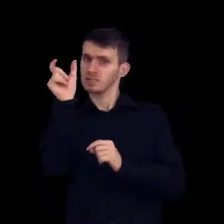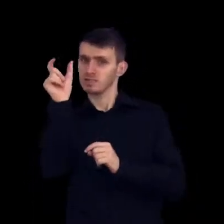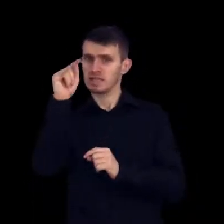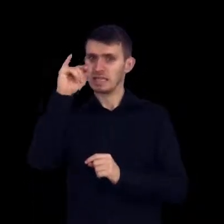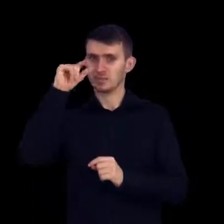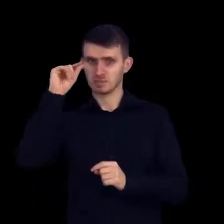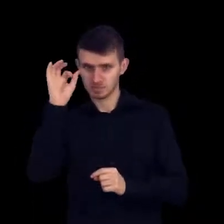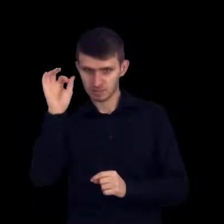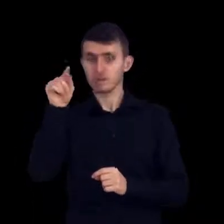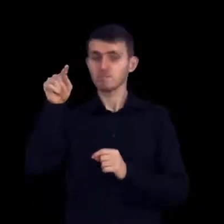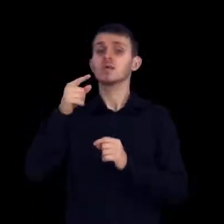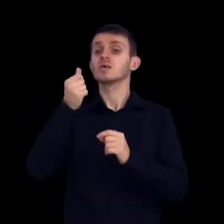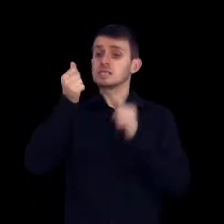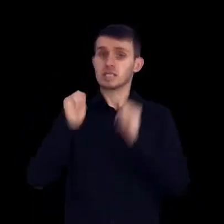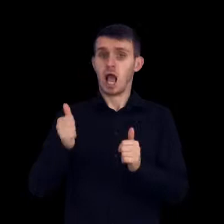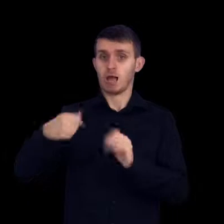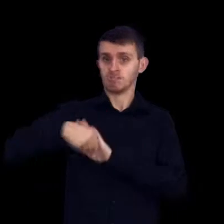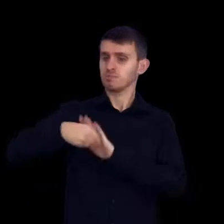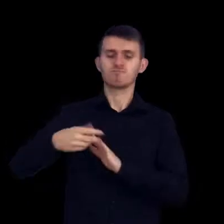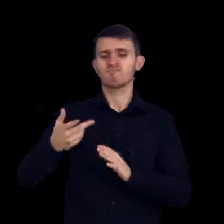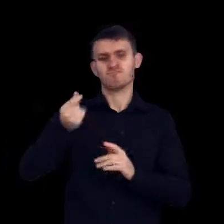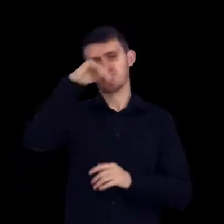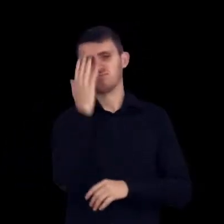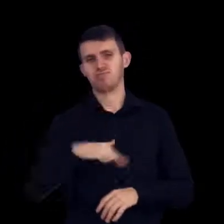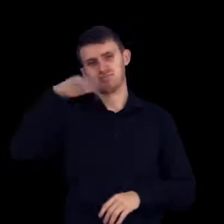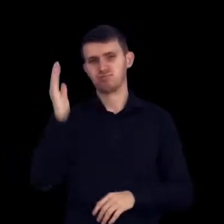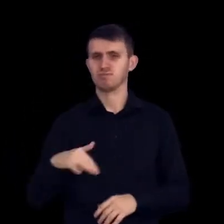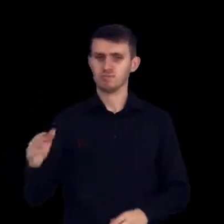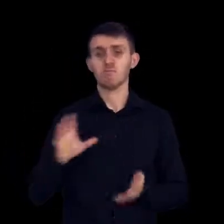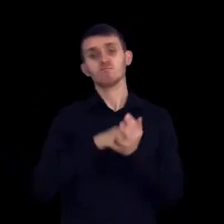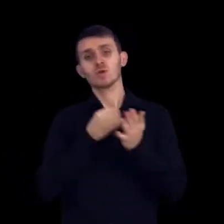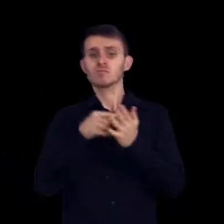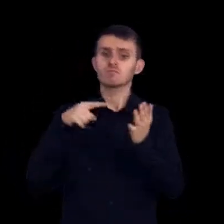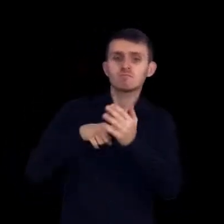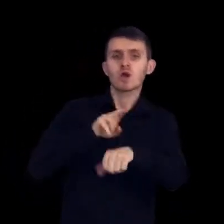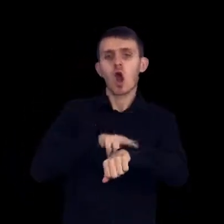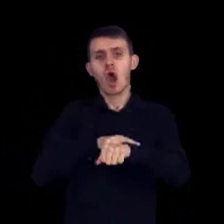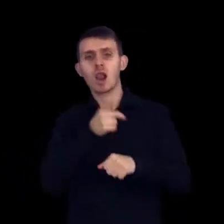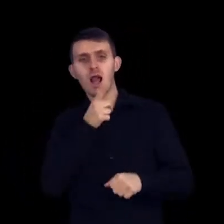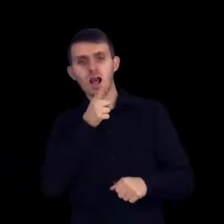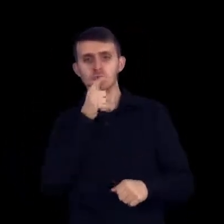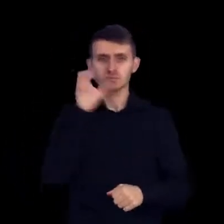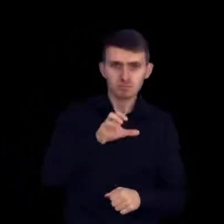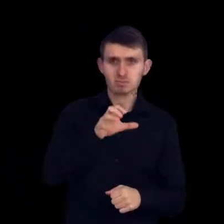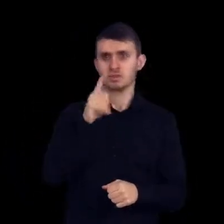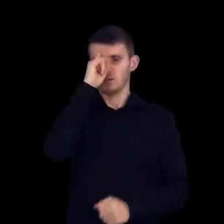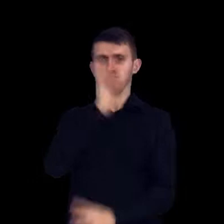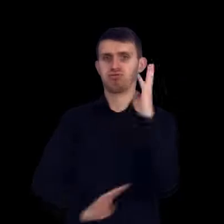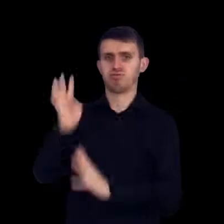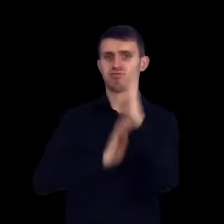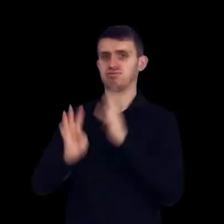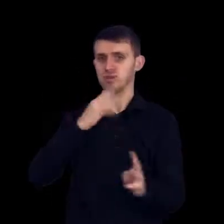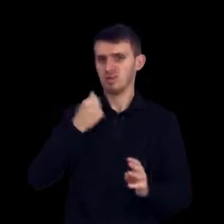jednak zauważyć że ilość pieniędzy z napiwków może bardzo zmienić się z godziny na godzinę na przykład